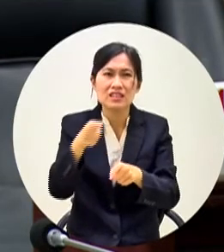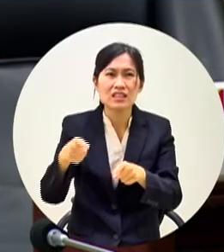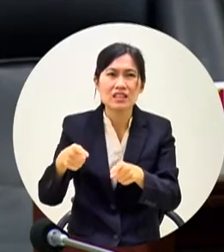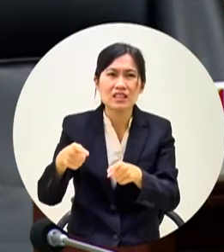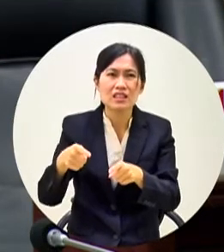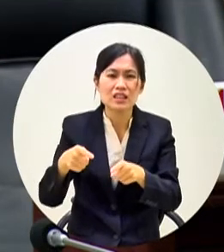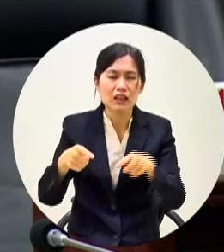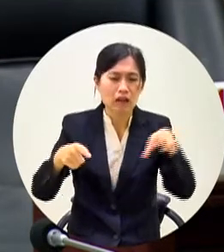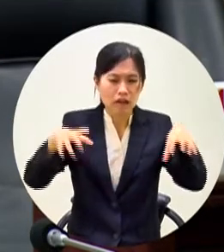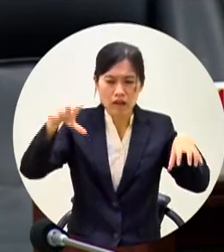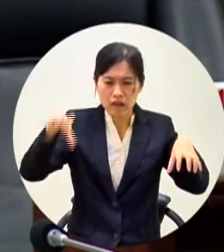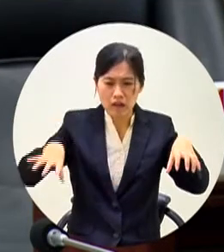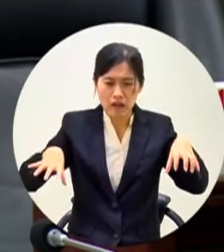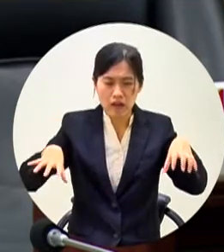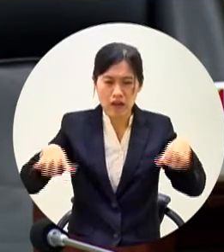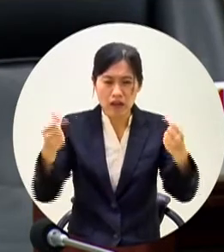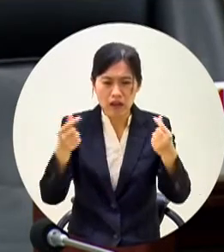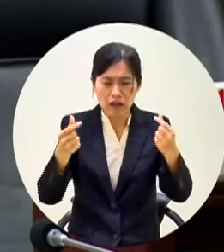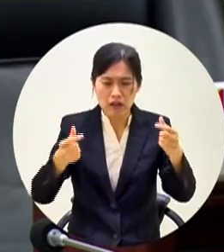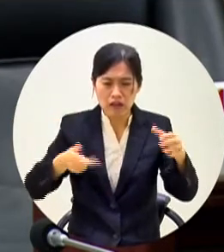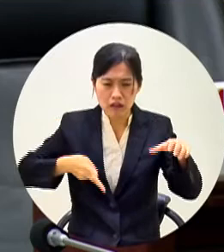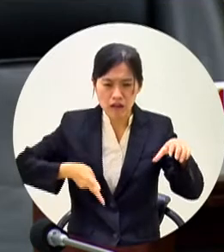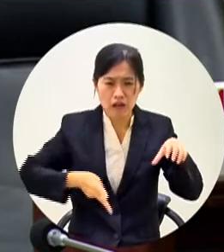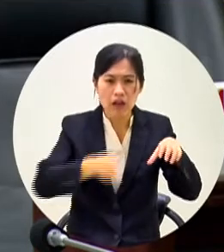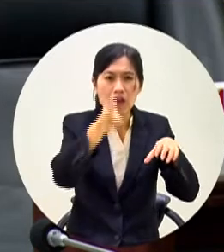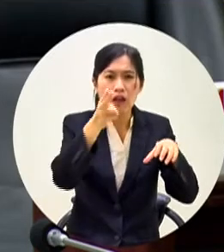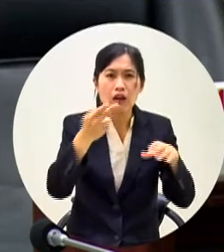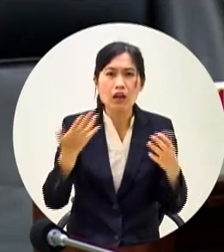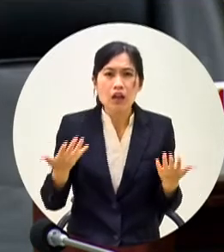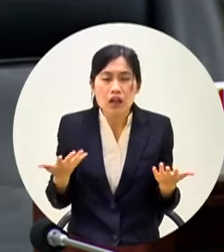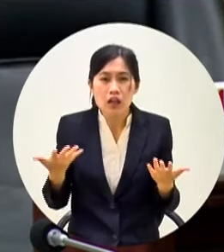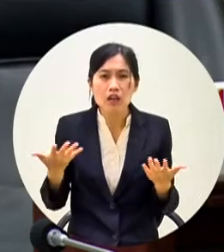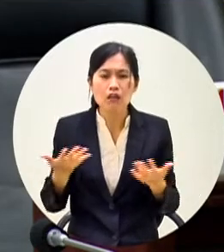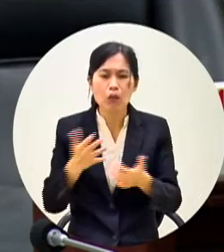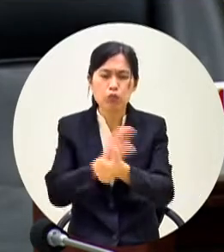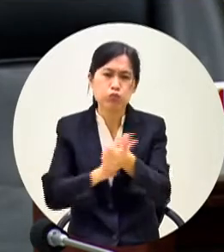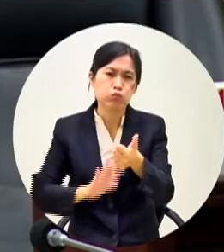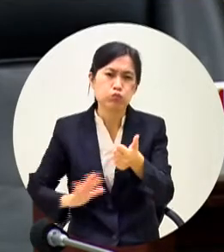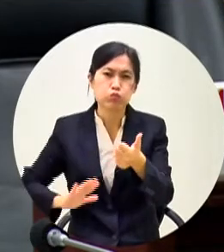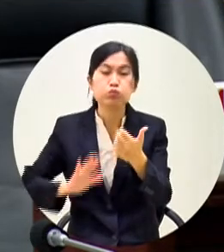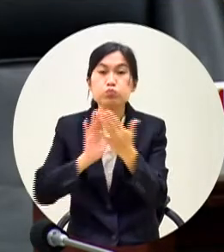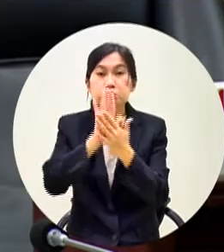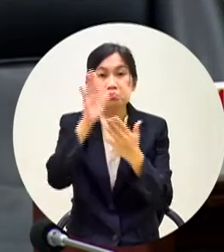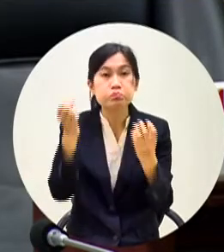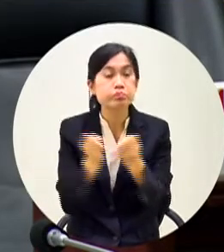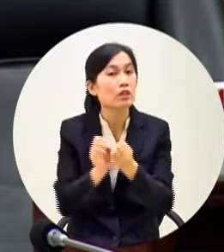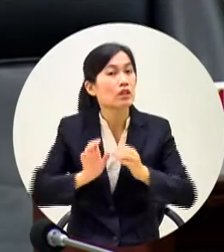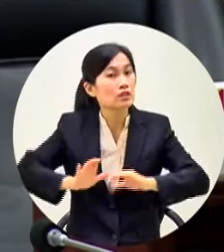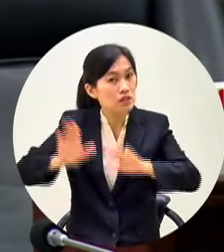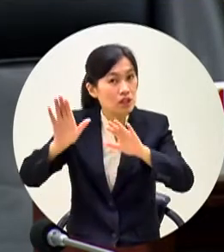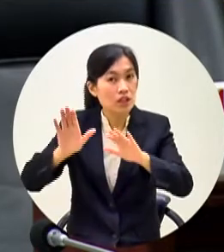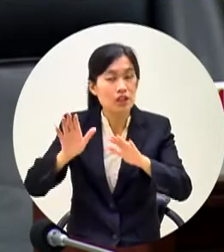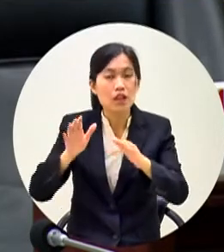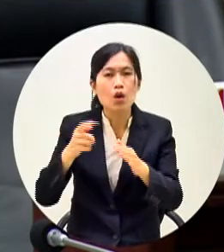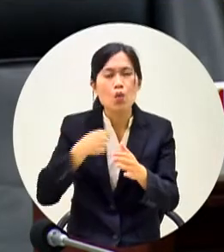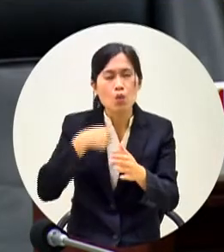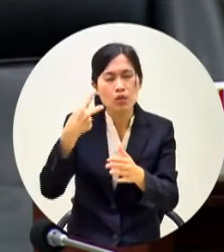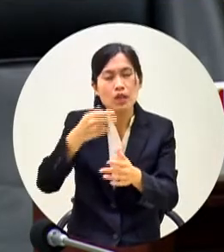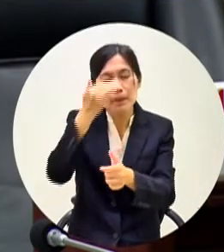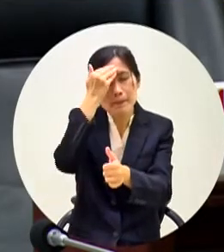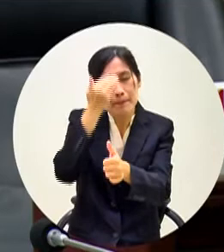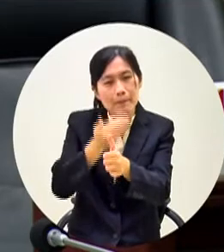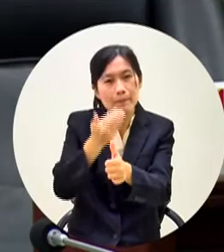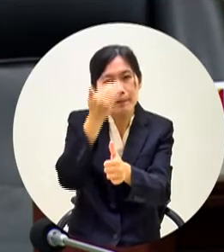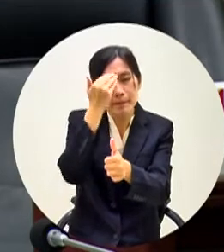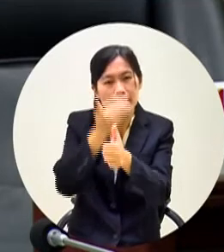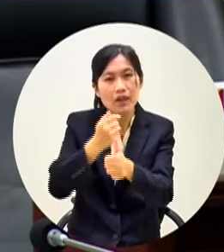一起个未来发展啊？哦，按市长。 是拜托你哦，去甲国